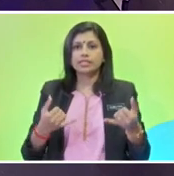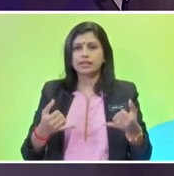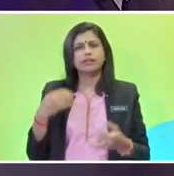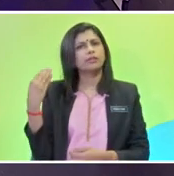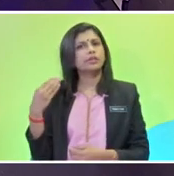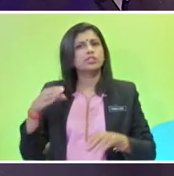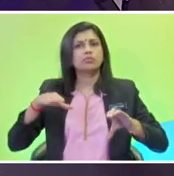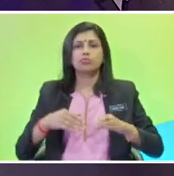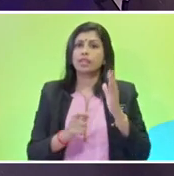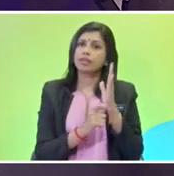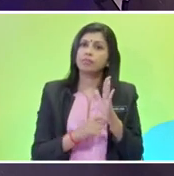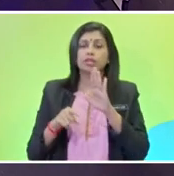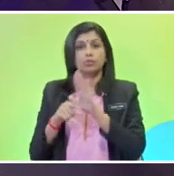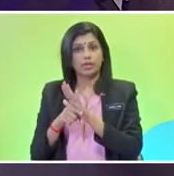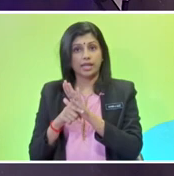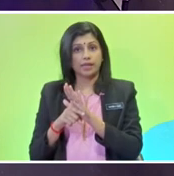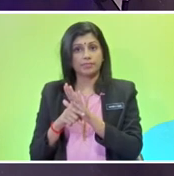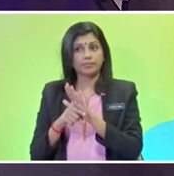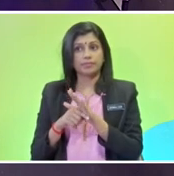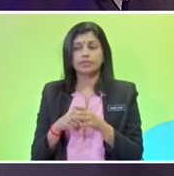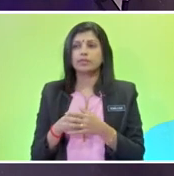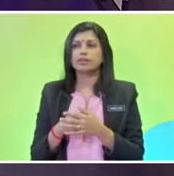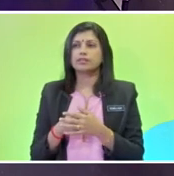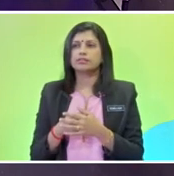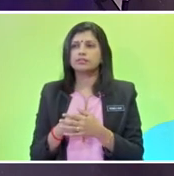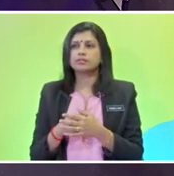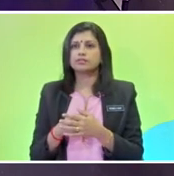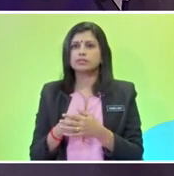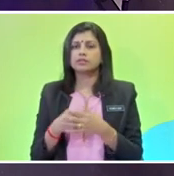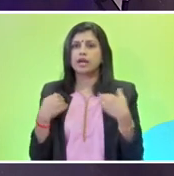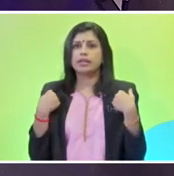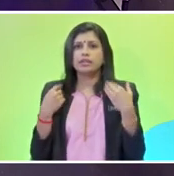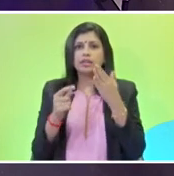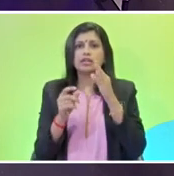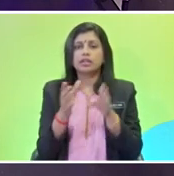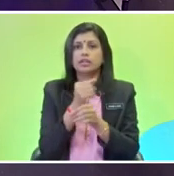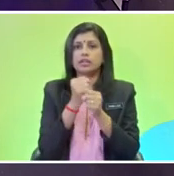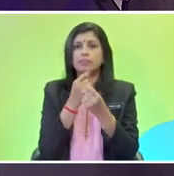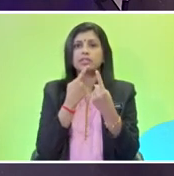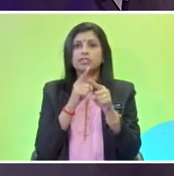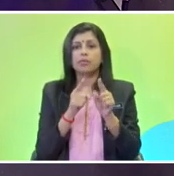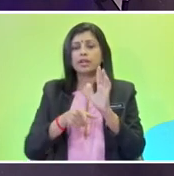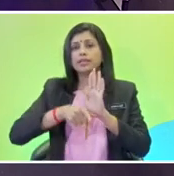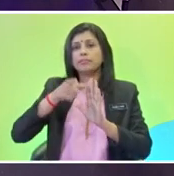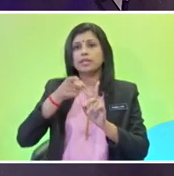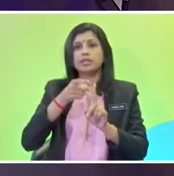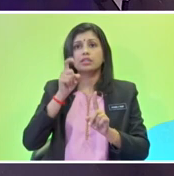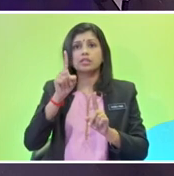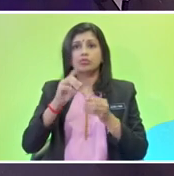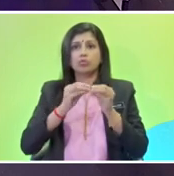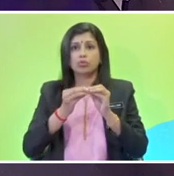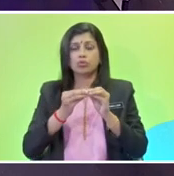kadang-kadang kita menggunakan cara pengiraan tu kadang-kadang ada dua angka, lebih daripada satu angka. Jadi bagaimana kalau macam tu